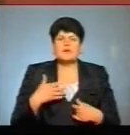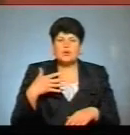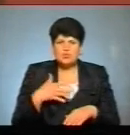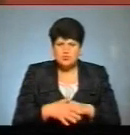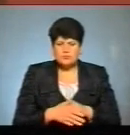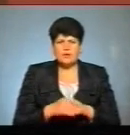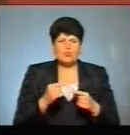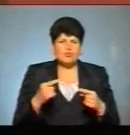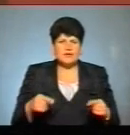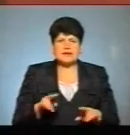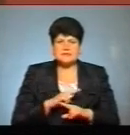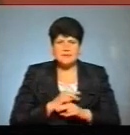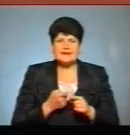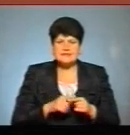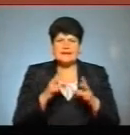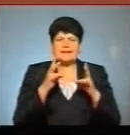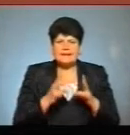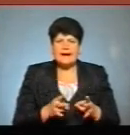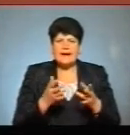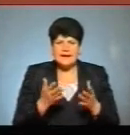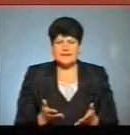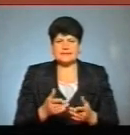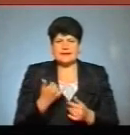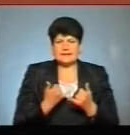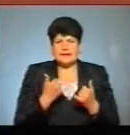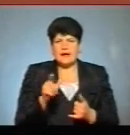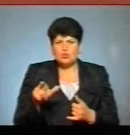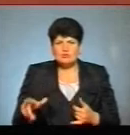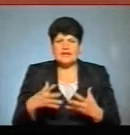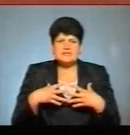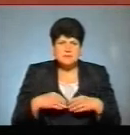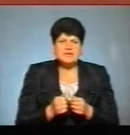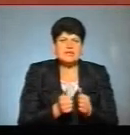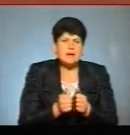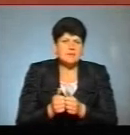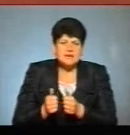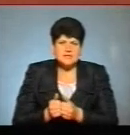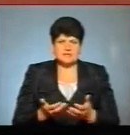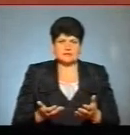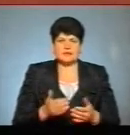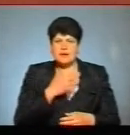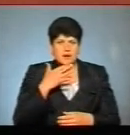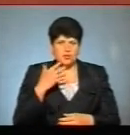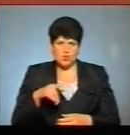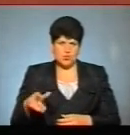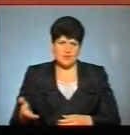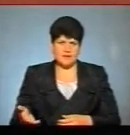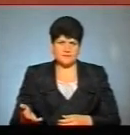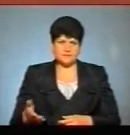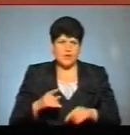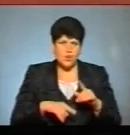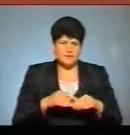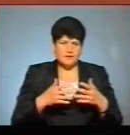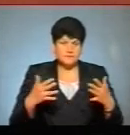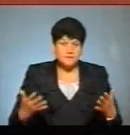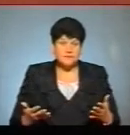люба смерть – це трагедія для людей, для сім'ї, для близьких, для багатьох людей, родичів і